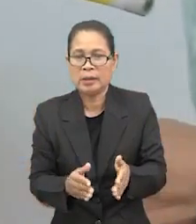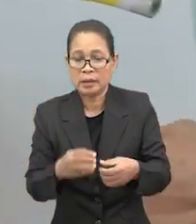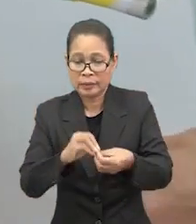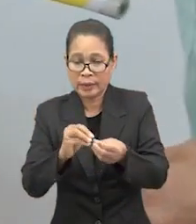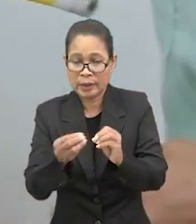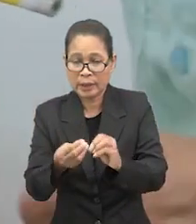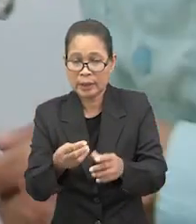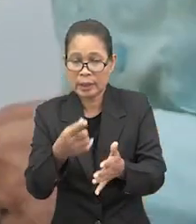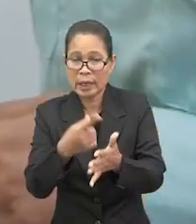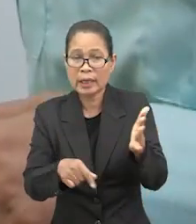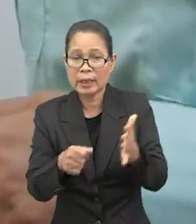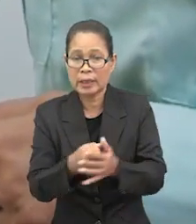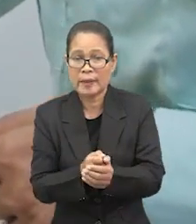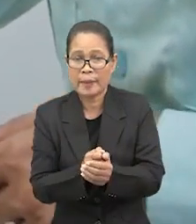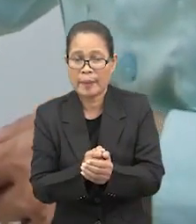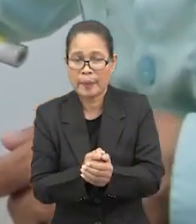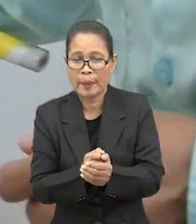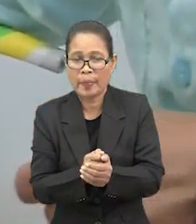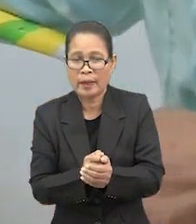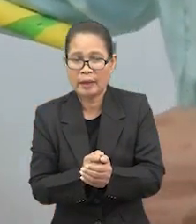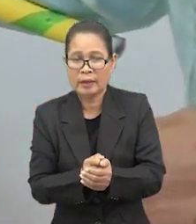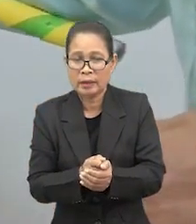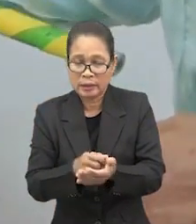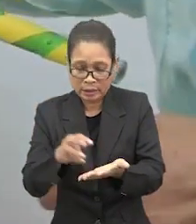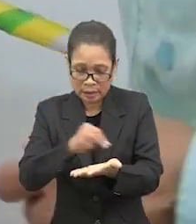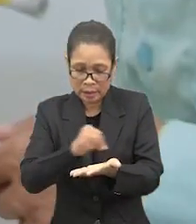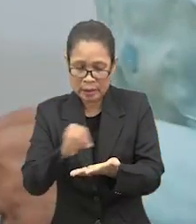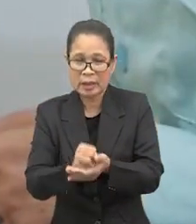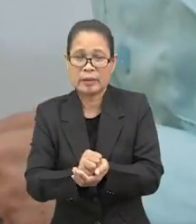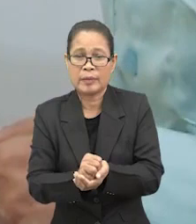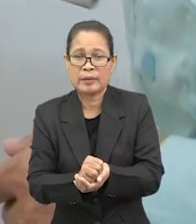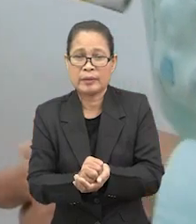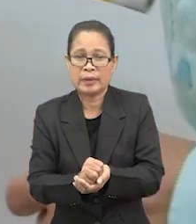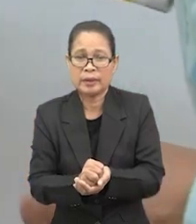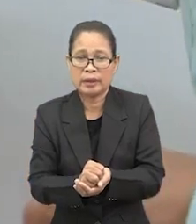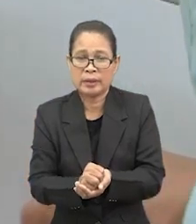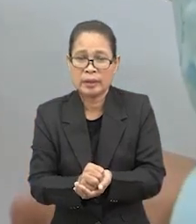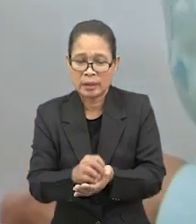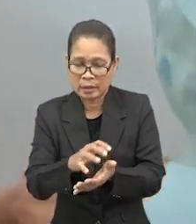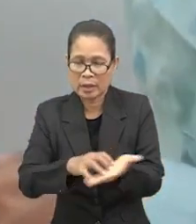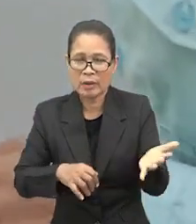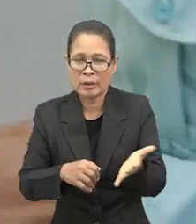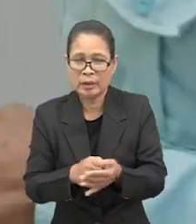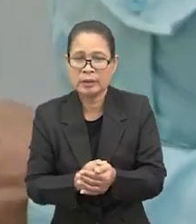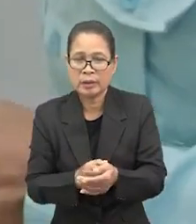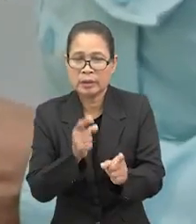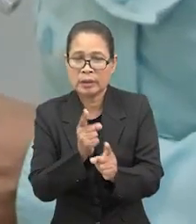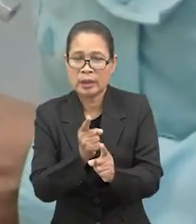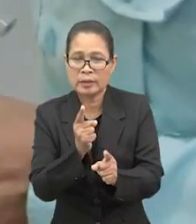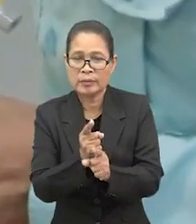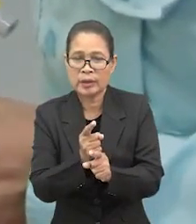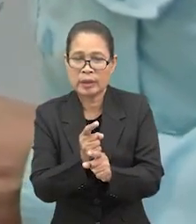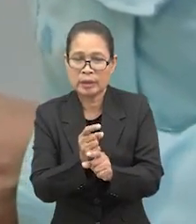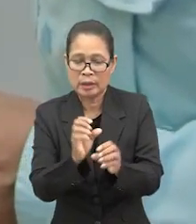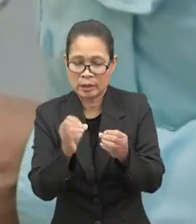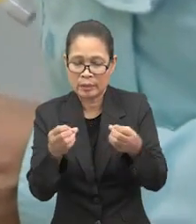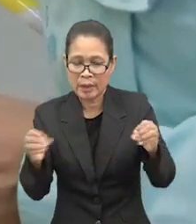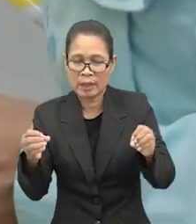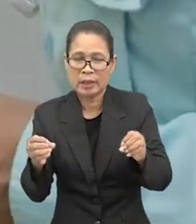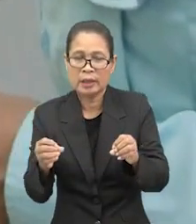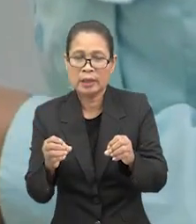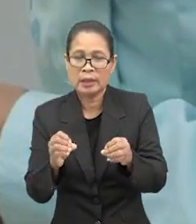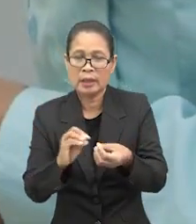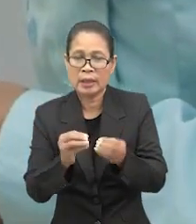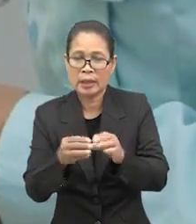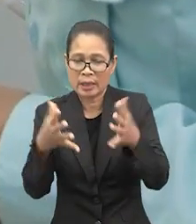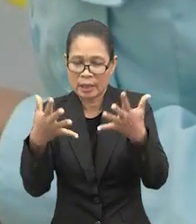nụa, nữ sọ, thơ lệ ấy ấy cốn. Chà, nữ sọ cứ dương kẹ nế pram an vị thí. Vị thí đỏ, dân trâu chùm